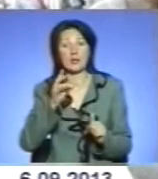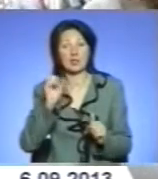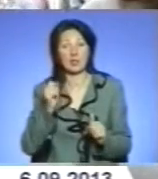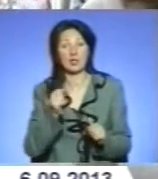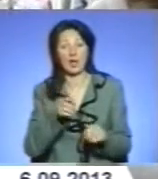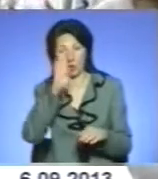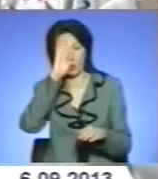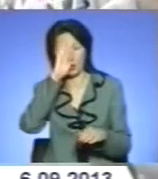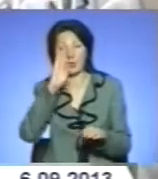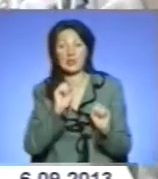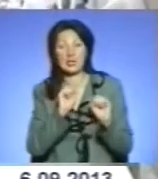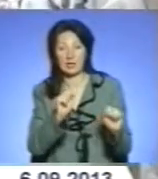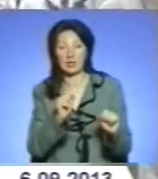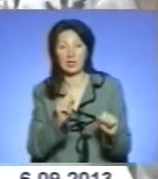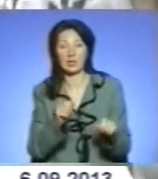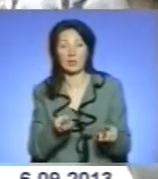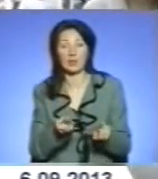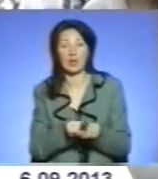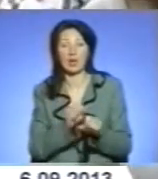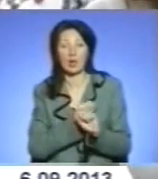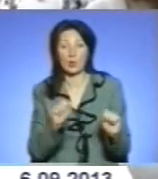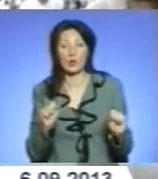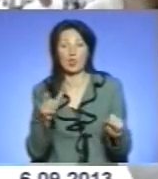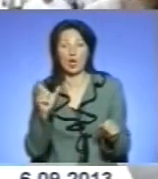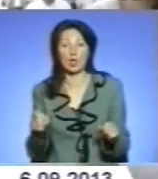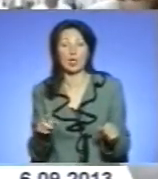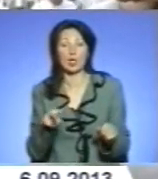захисник, це така розважна людина, логічна дуже людина,